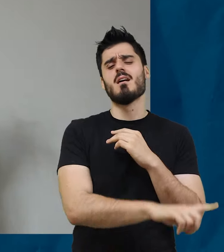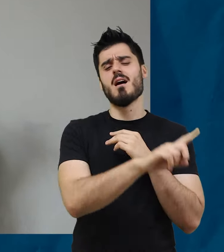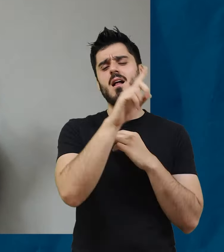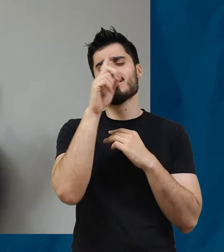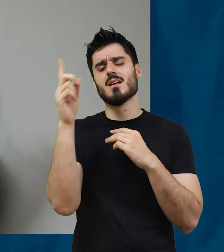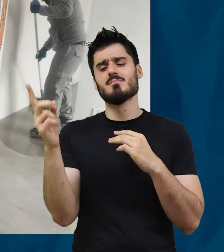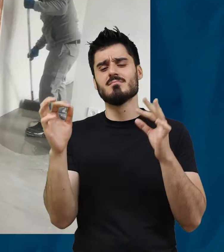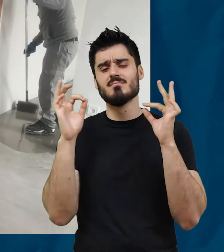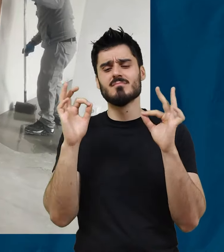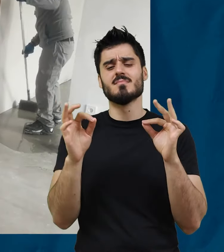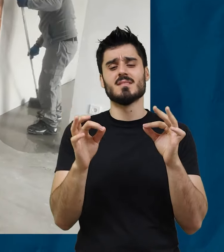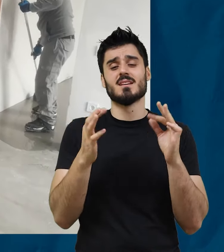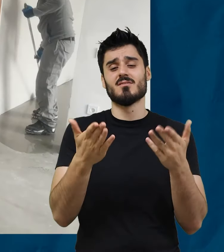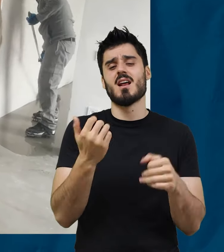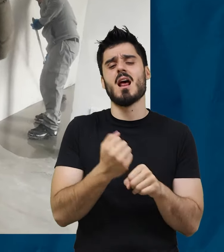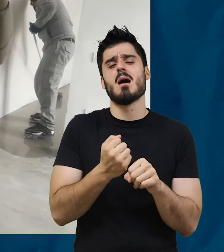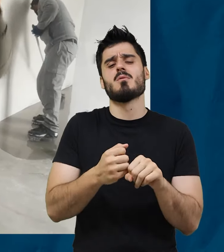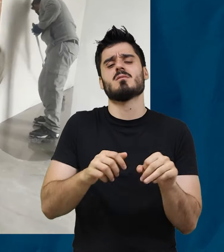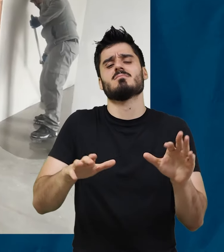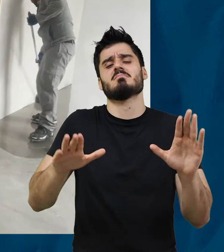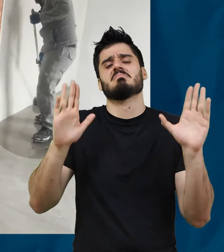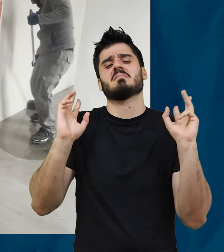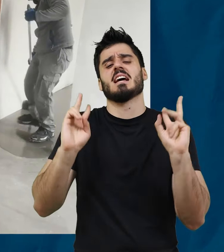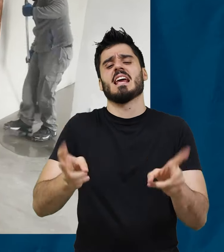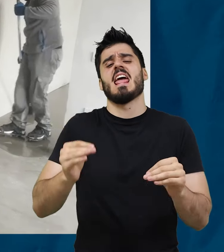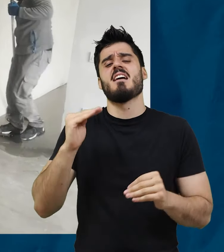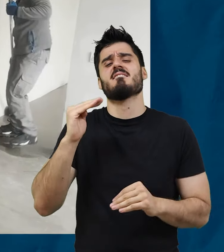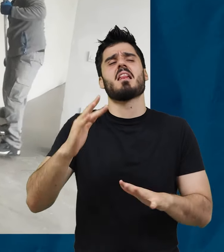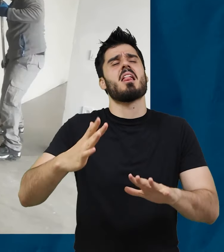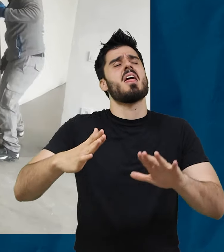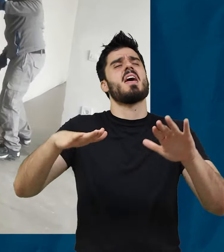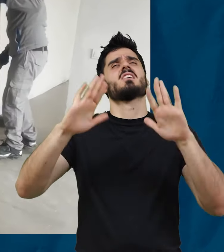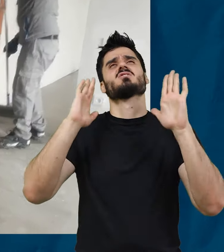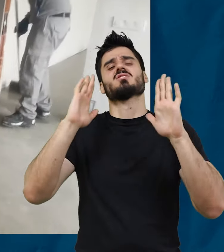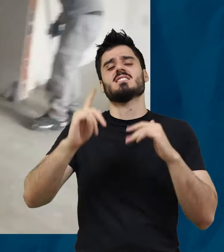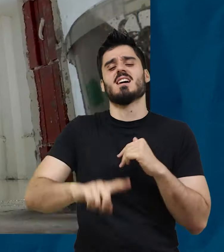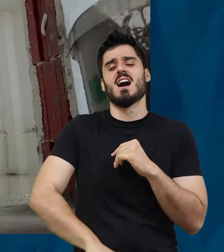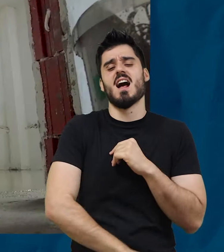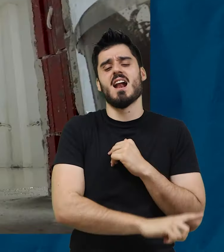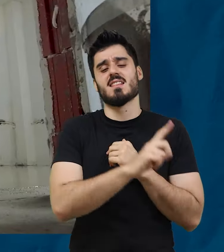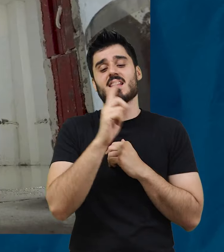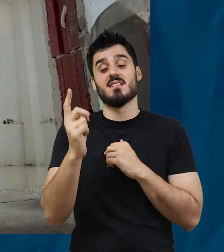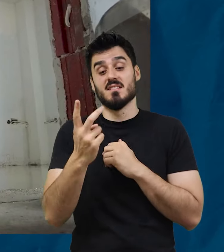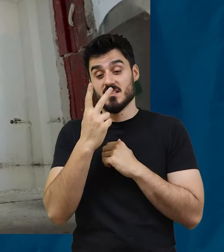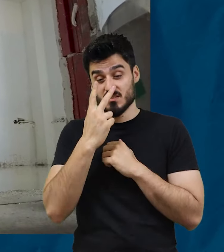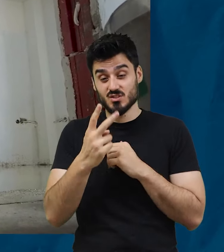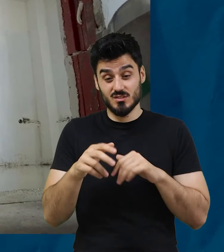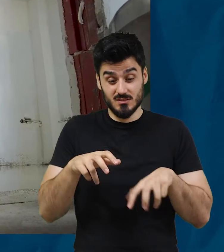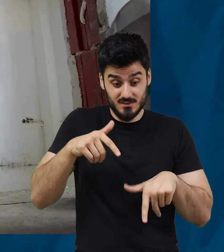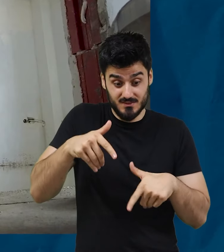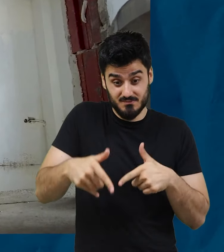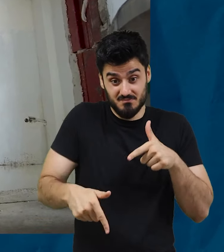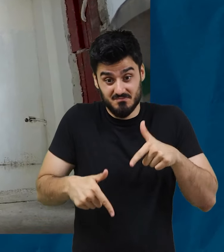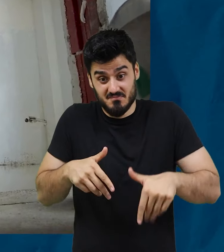ден лежане. Е, това са хората зад кадър, драги зрители. Лежане по цял ден. Уши, гледай, като си с